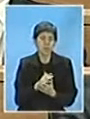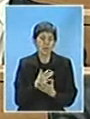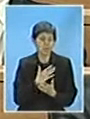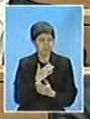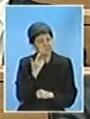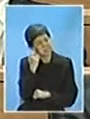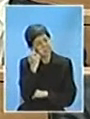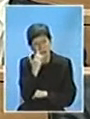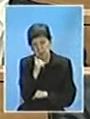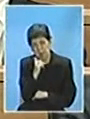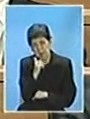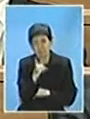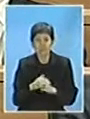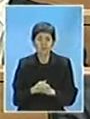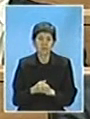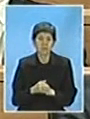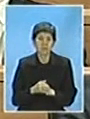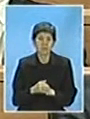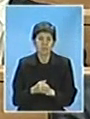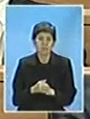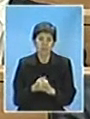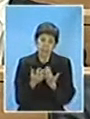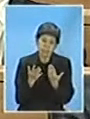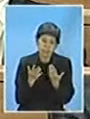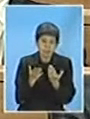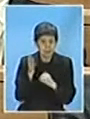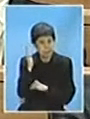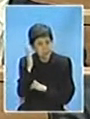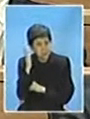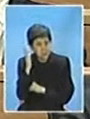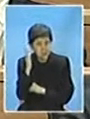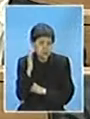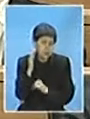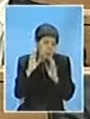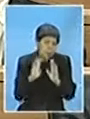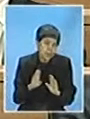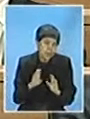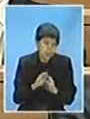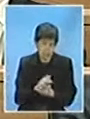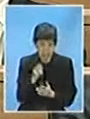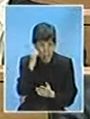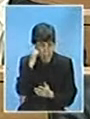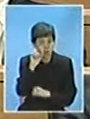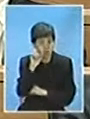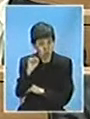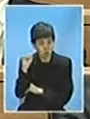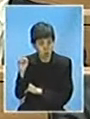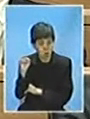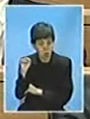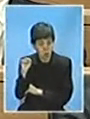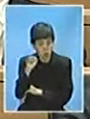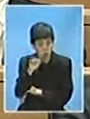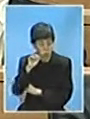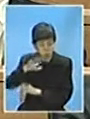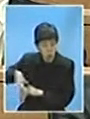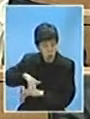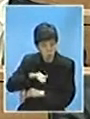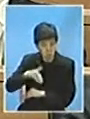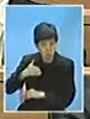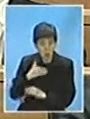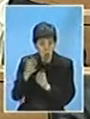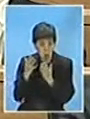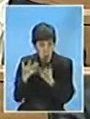ไม่มั่นใจว่าเขาจะอภิปรายเราในลักษณะไหนนะครับอย่าลืมว่าสภาผู้แทนราษฎรมีจำนวนสมาชิกเนี่ยม